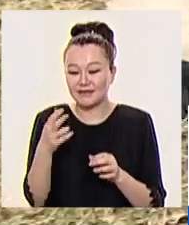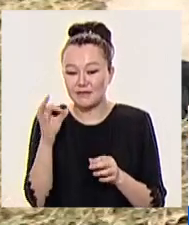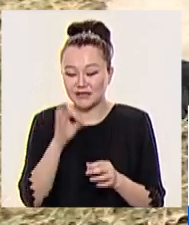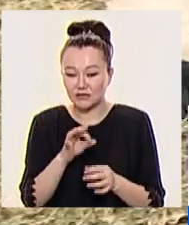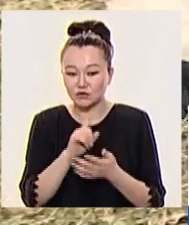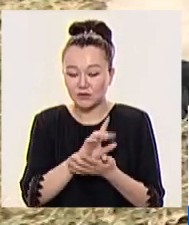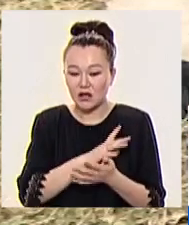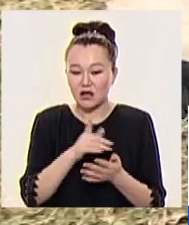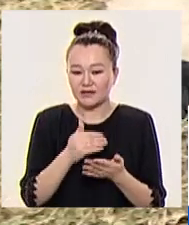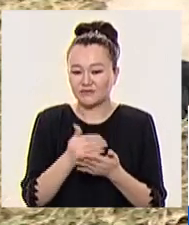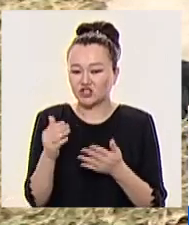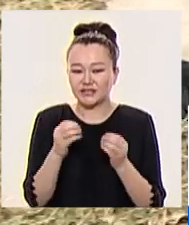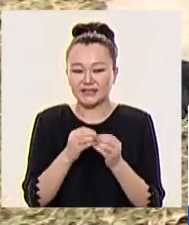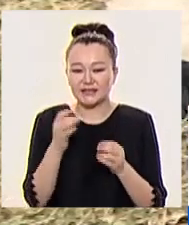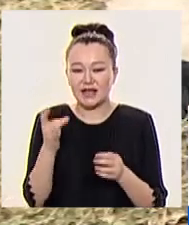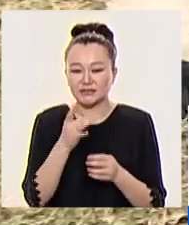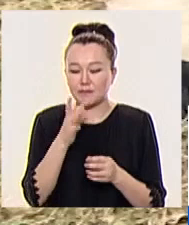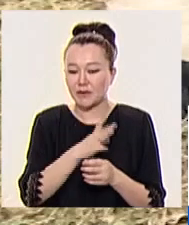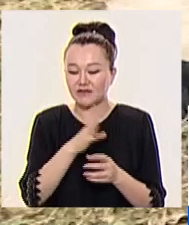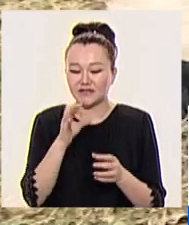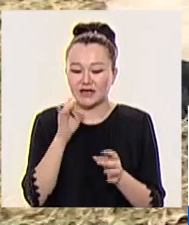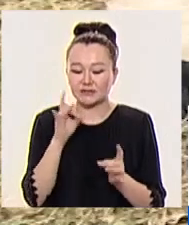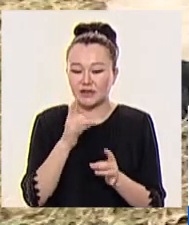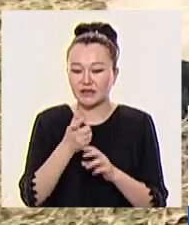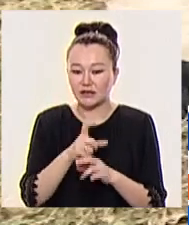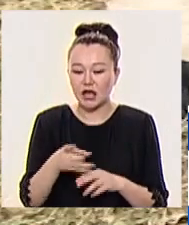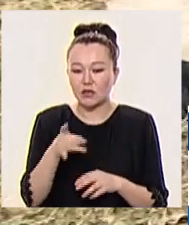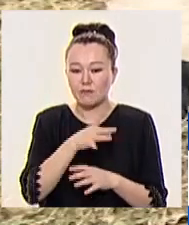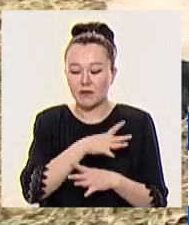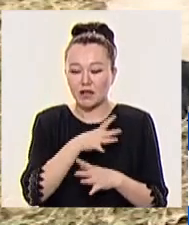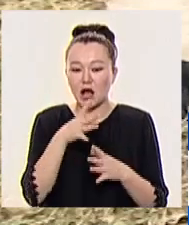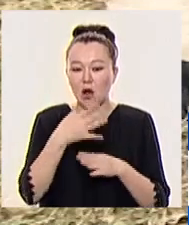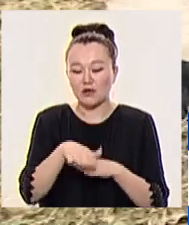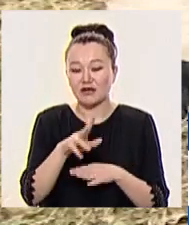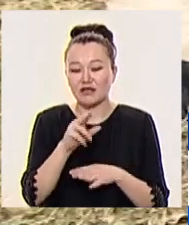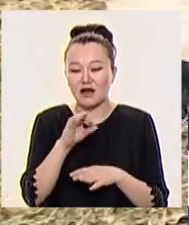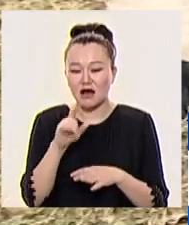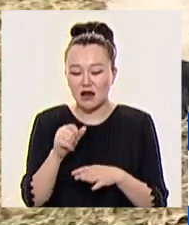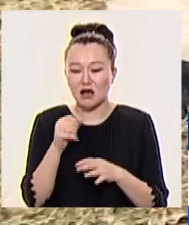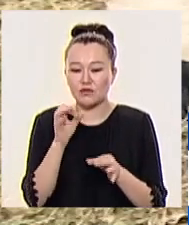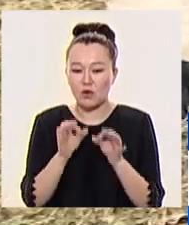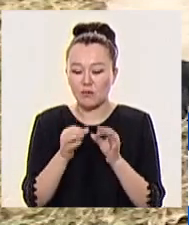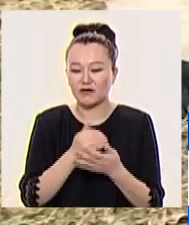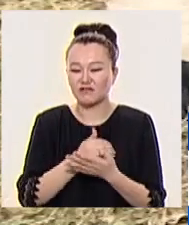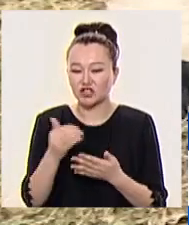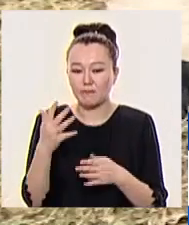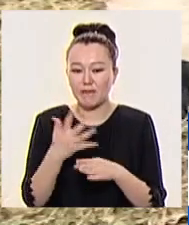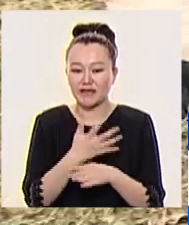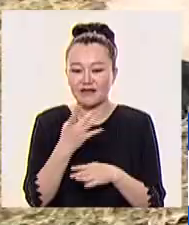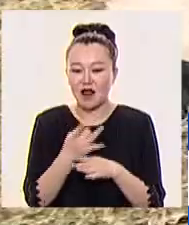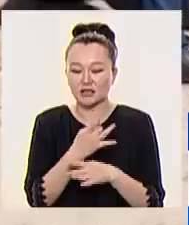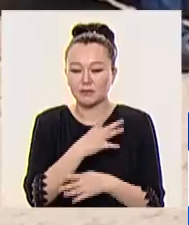загрязнение превышало в 10 раз. Это мы проводили замер именно в этом районе. А по улице Клары Цеткина предельная норма превышала в 5